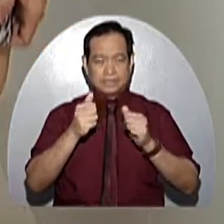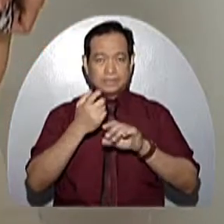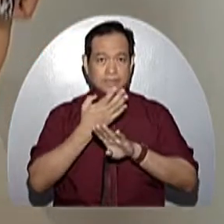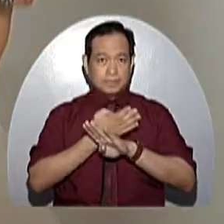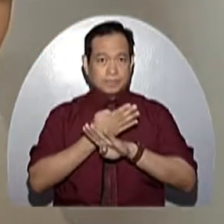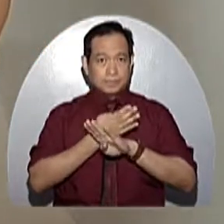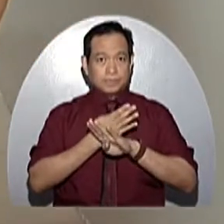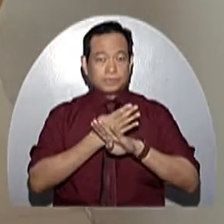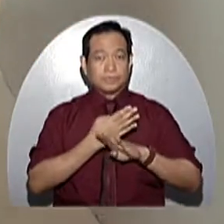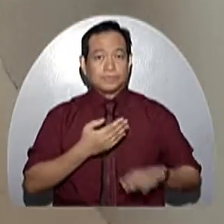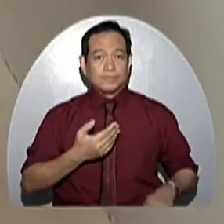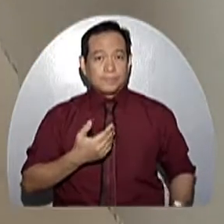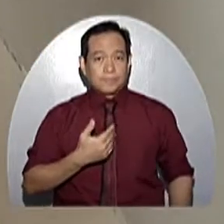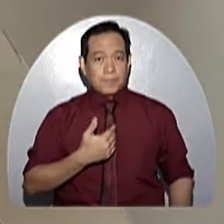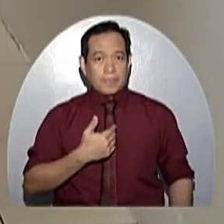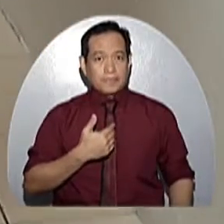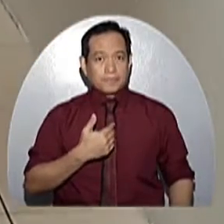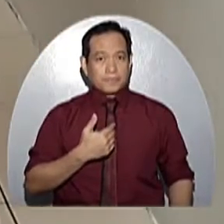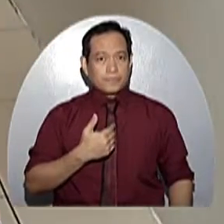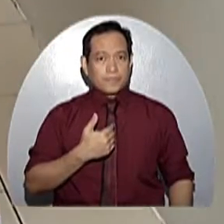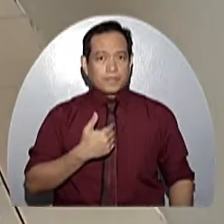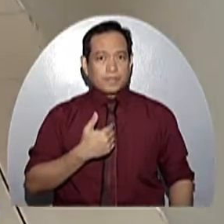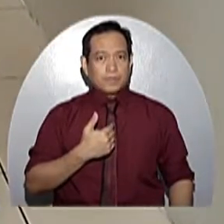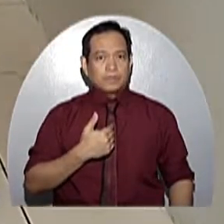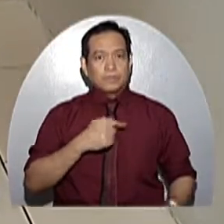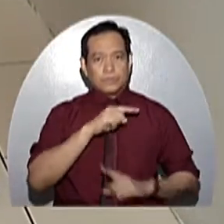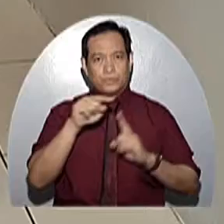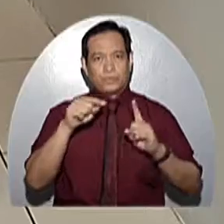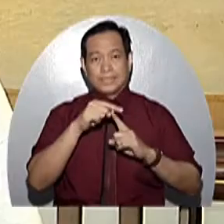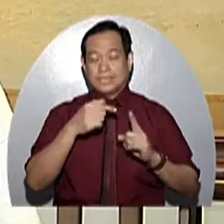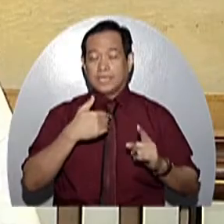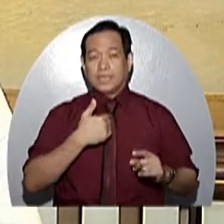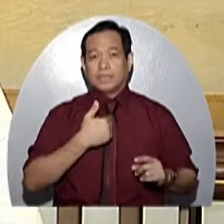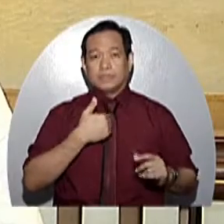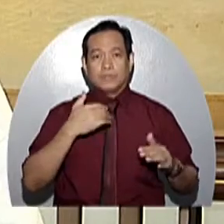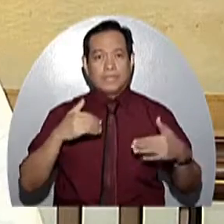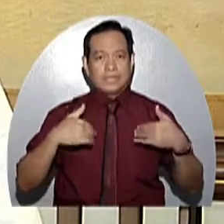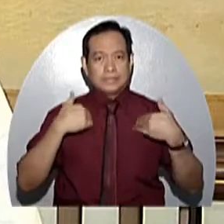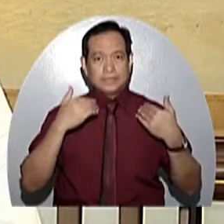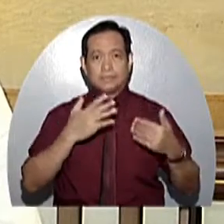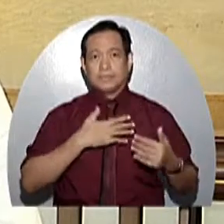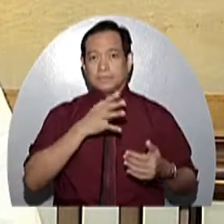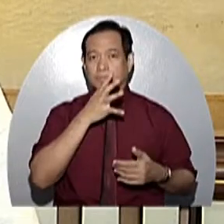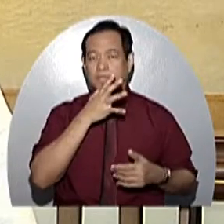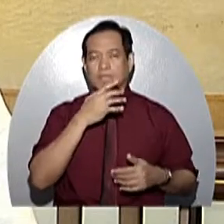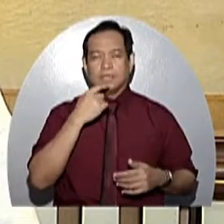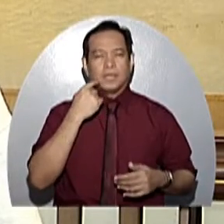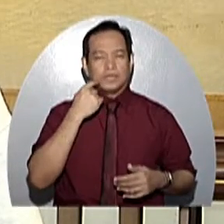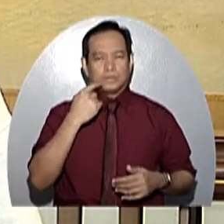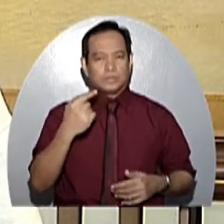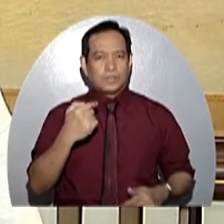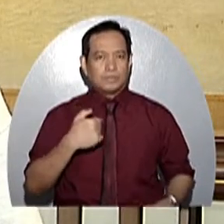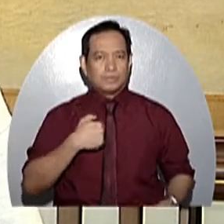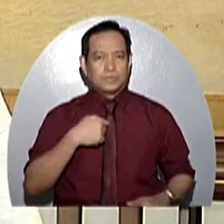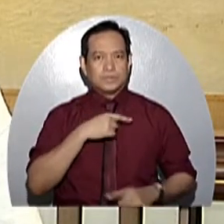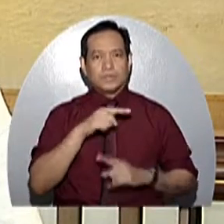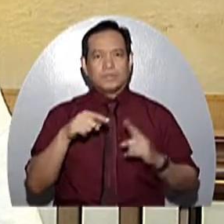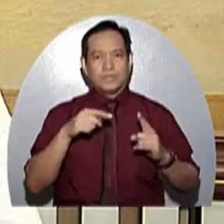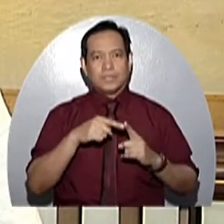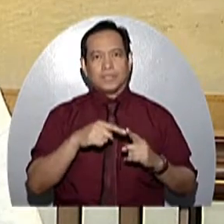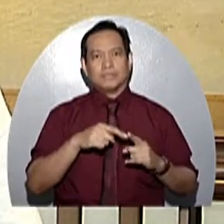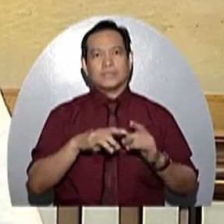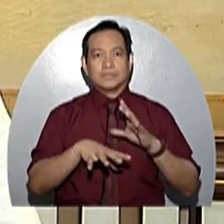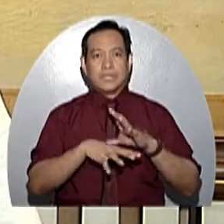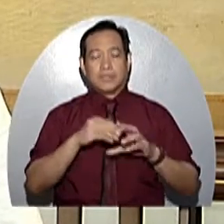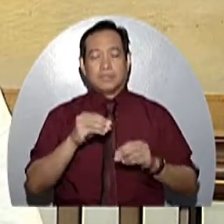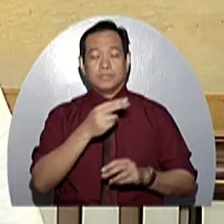buto. Ako po yung nung bata pa po kami, ako, nakwento ng mama ko na paglabas